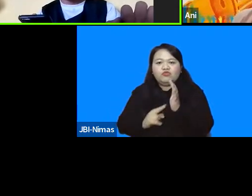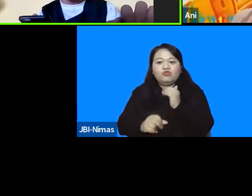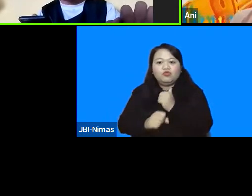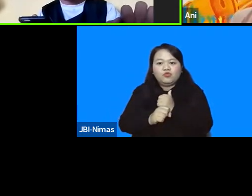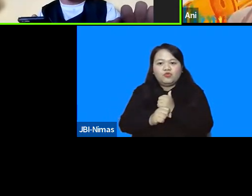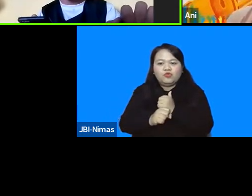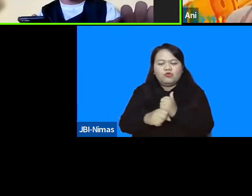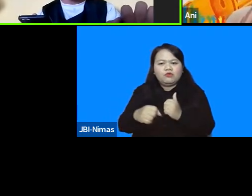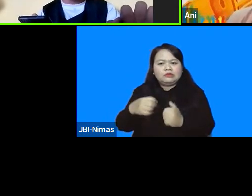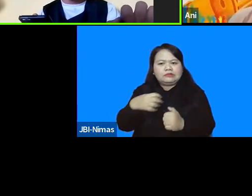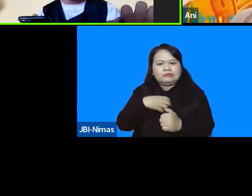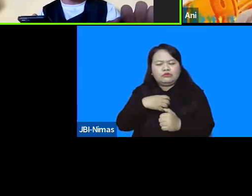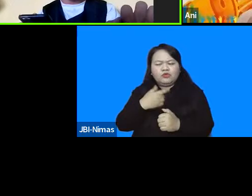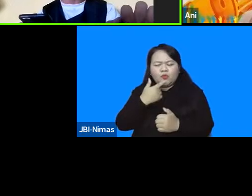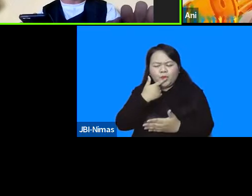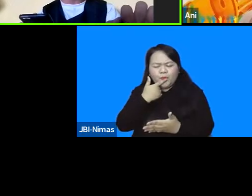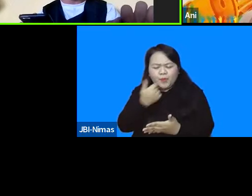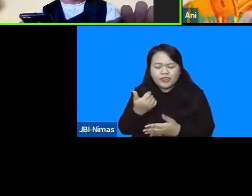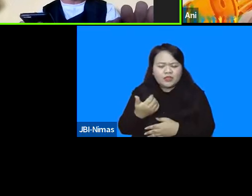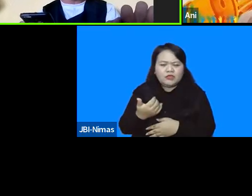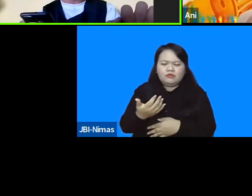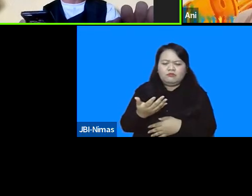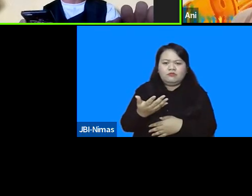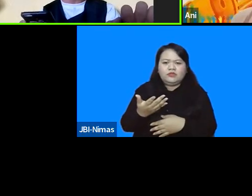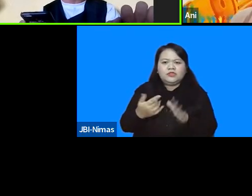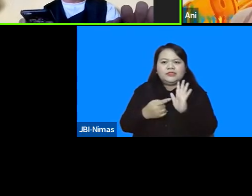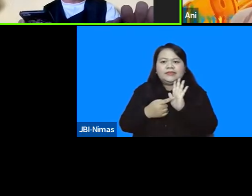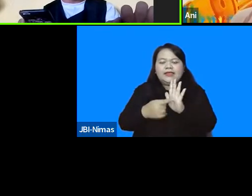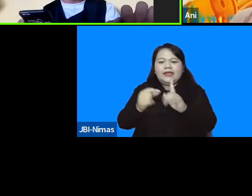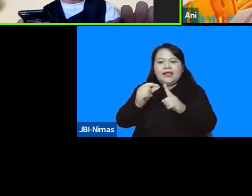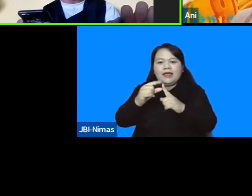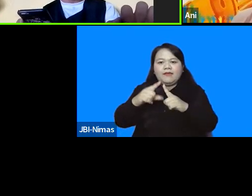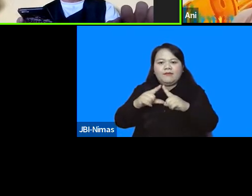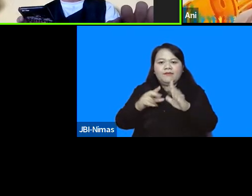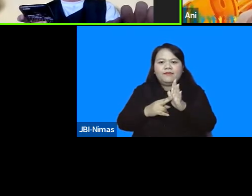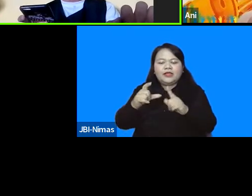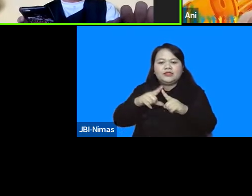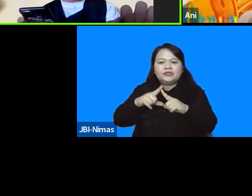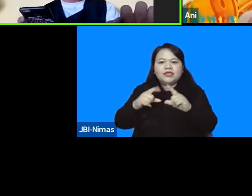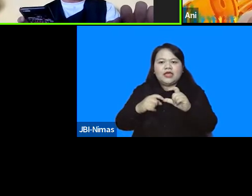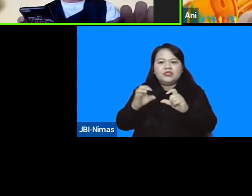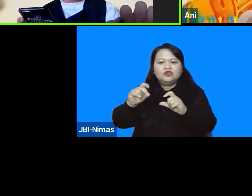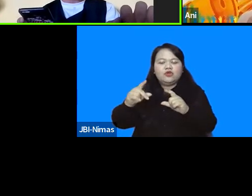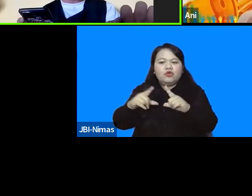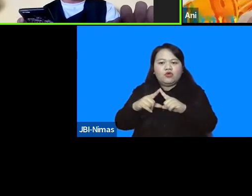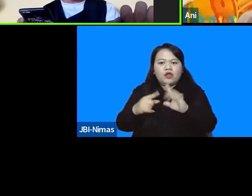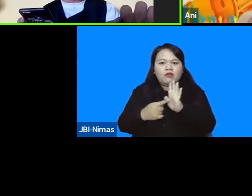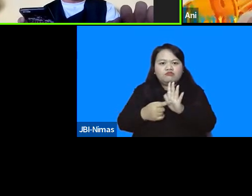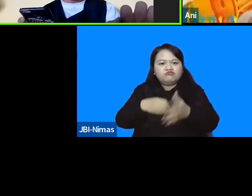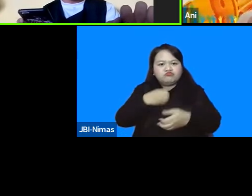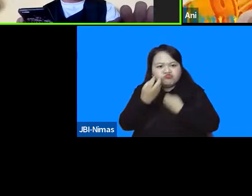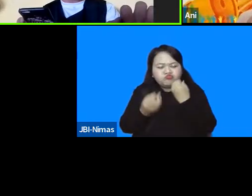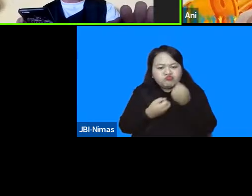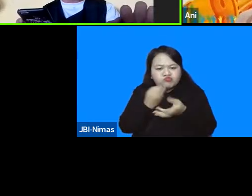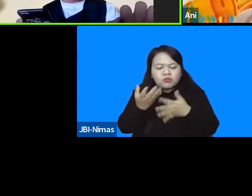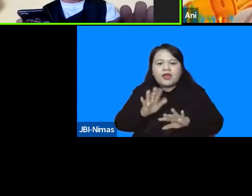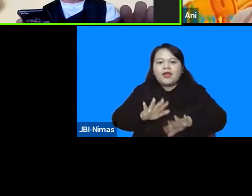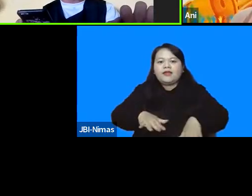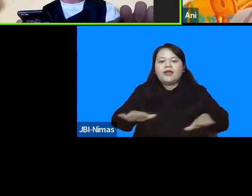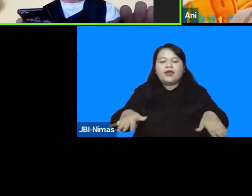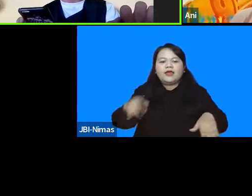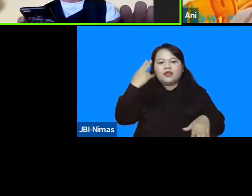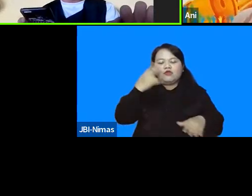Bunda seberapa efektif sih kegiatan pagelaran Pancaswara sebagai ruang penyampaian suara anak